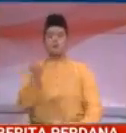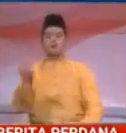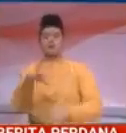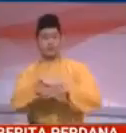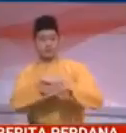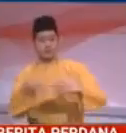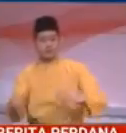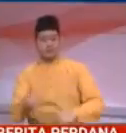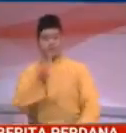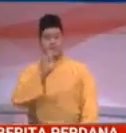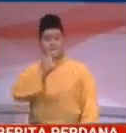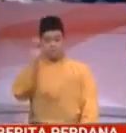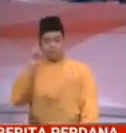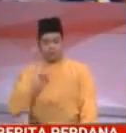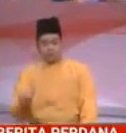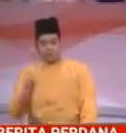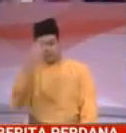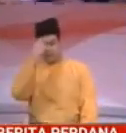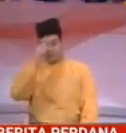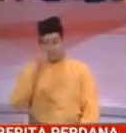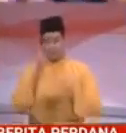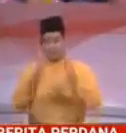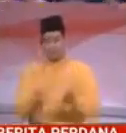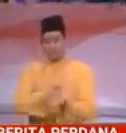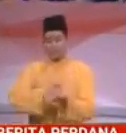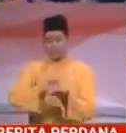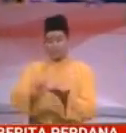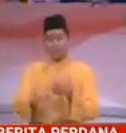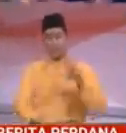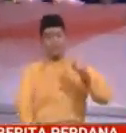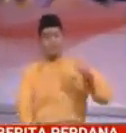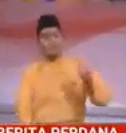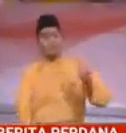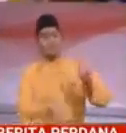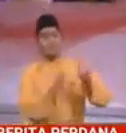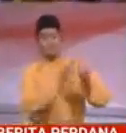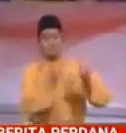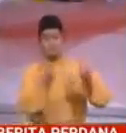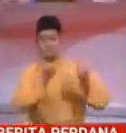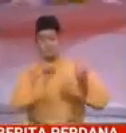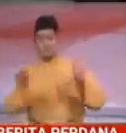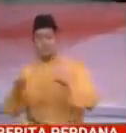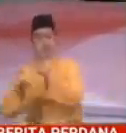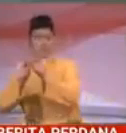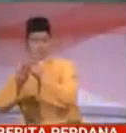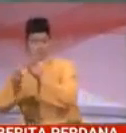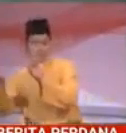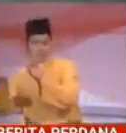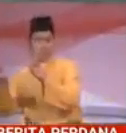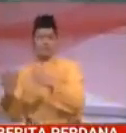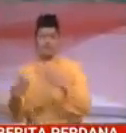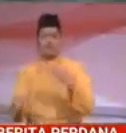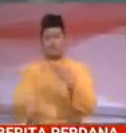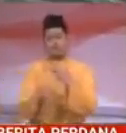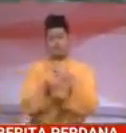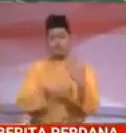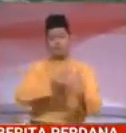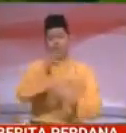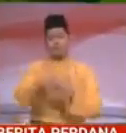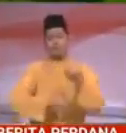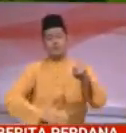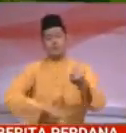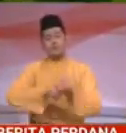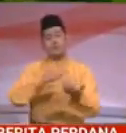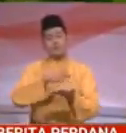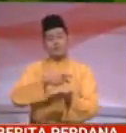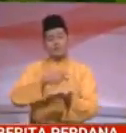dan 30% untuk mereka yang berpendapatan antara RM4,000 dan RM8,000. Sambil menambah program subsidi gaji sedia